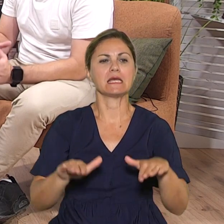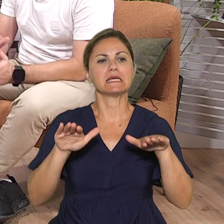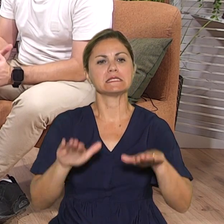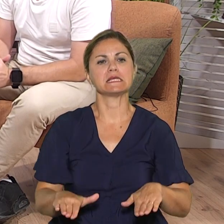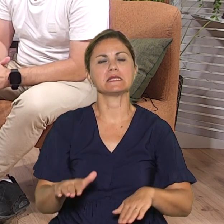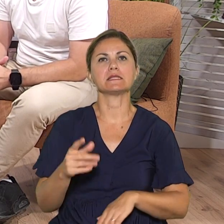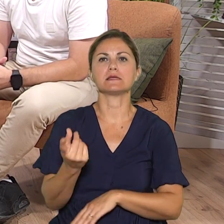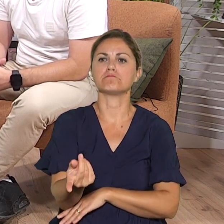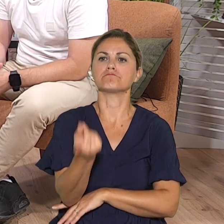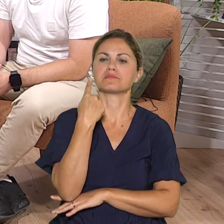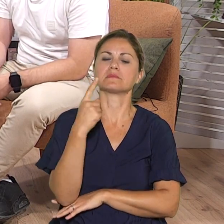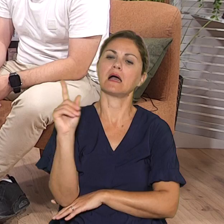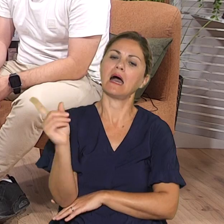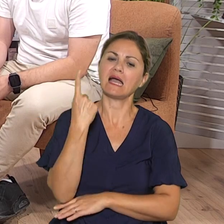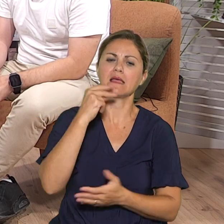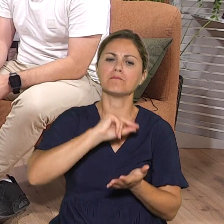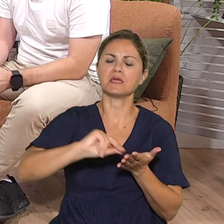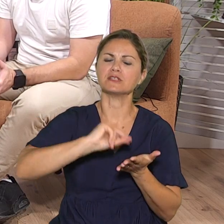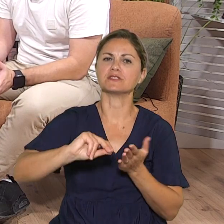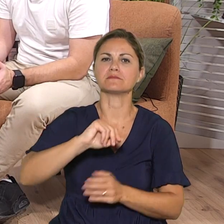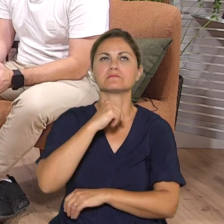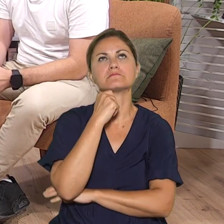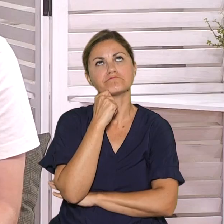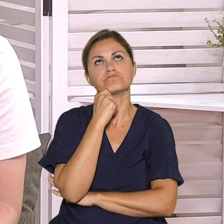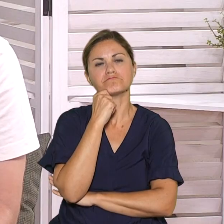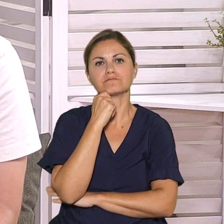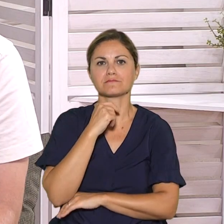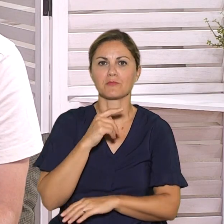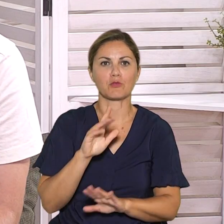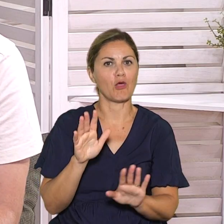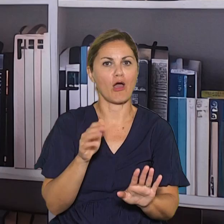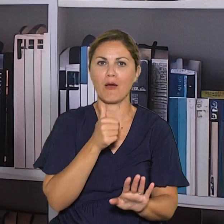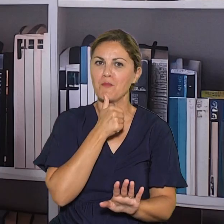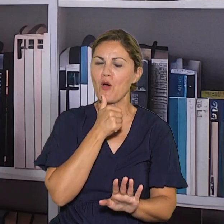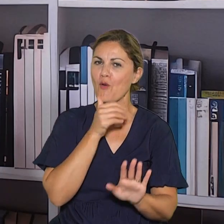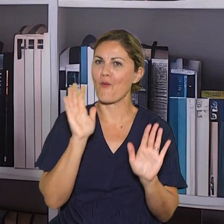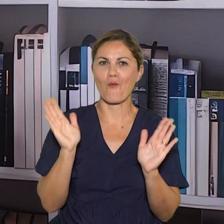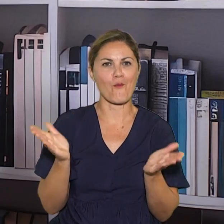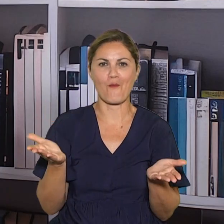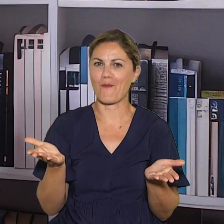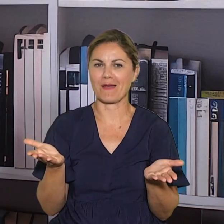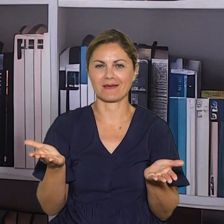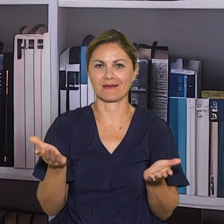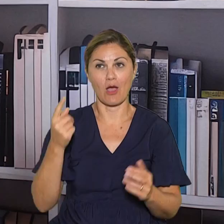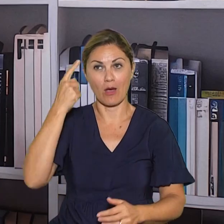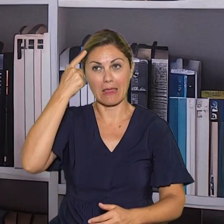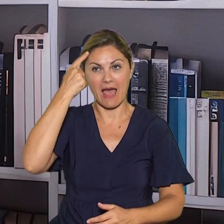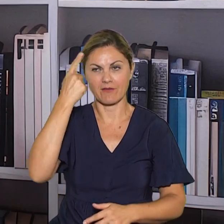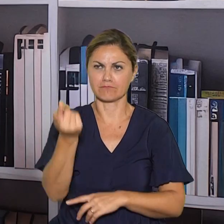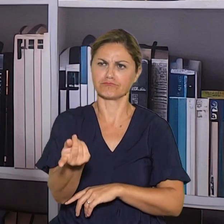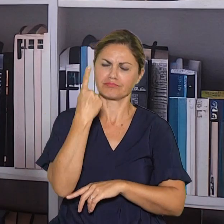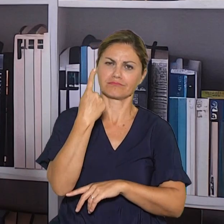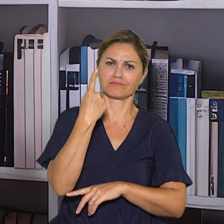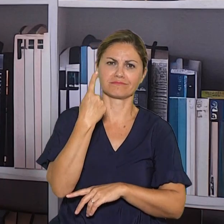razmisliti sad ću napisati pjesmu i koliko bi onda proces trajao? Da to ne bi moglo. Ne mogu nasili svoj um da